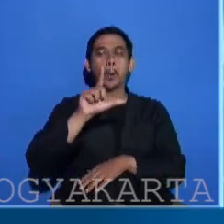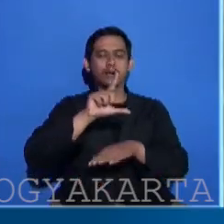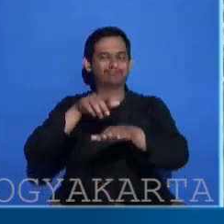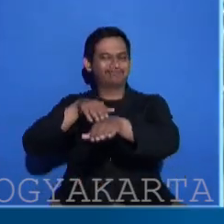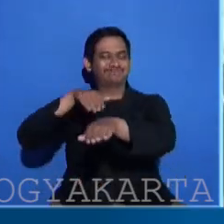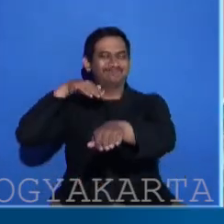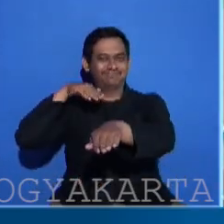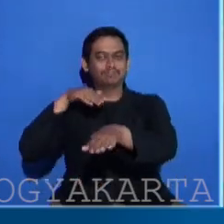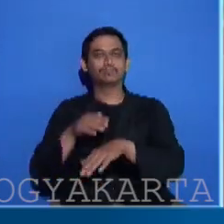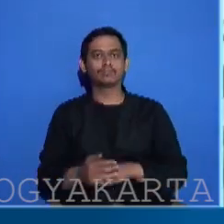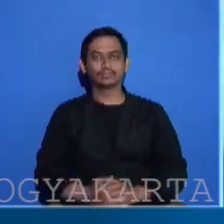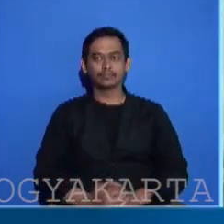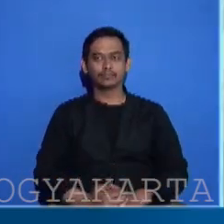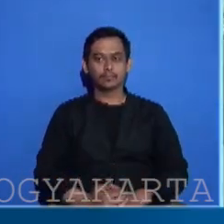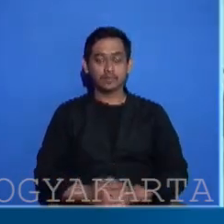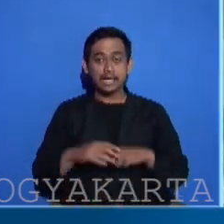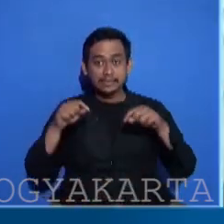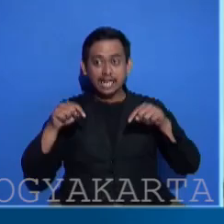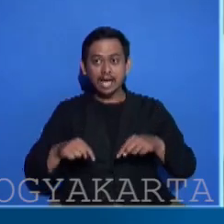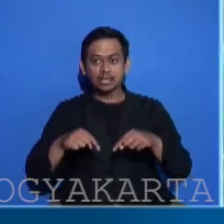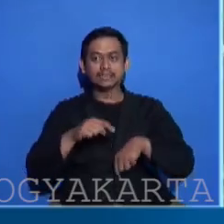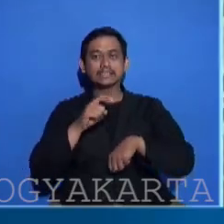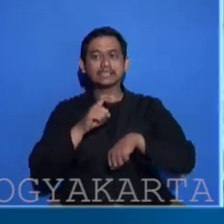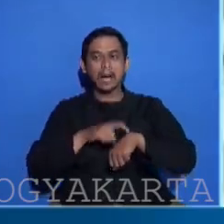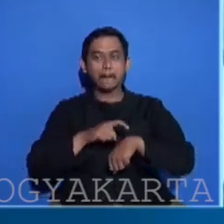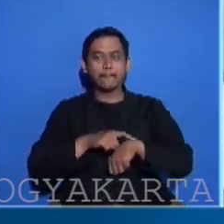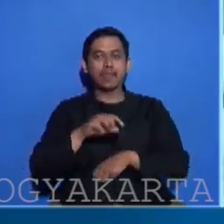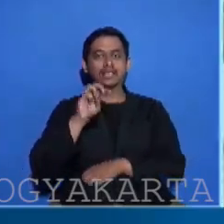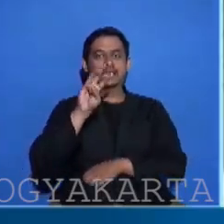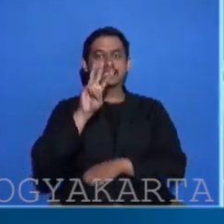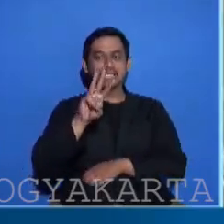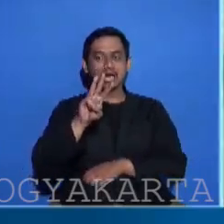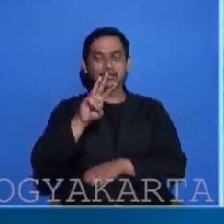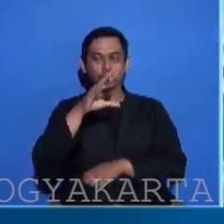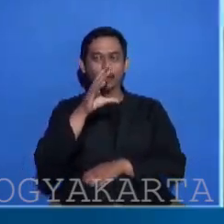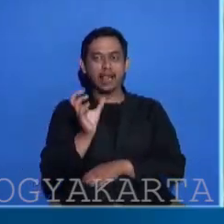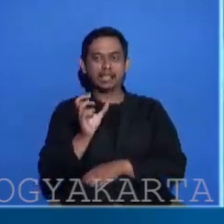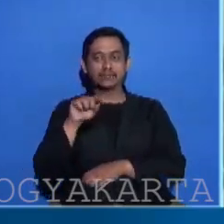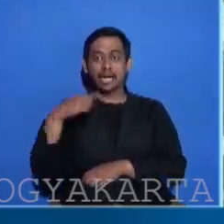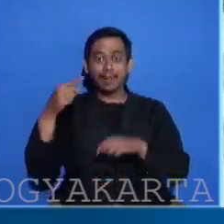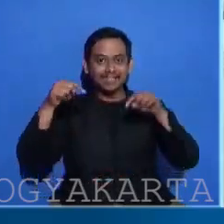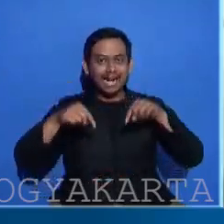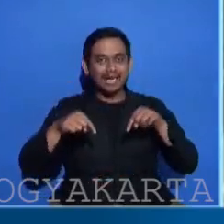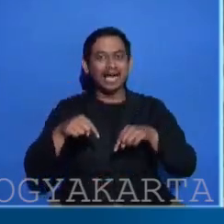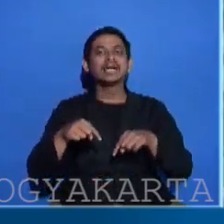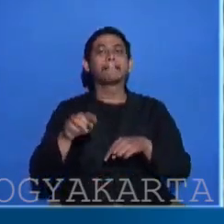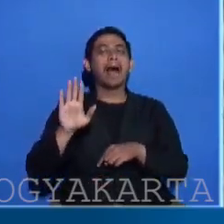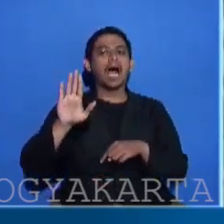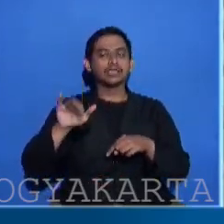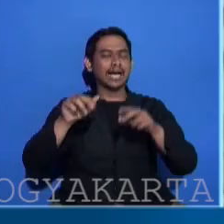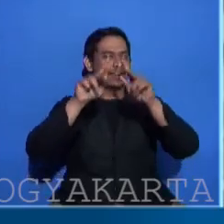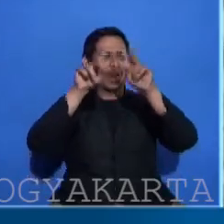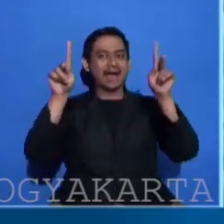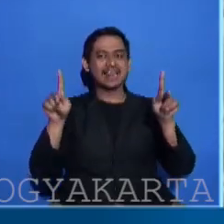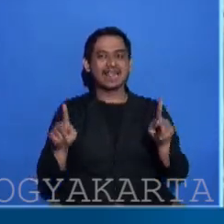untuk saat ini pemirsa pada pukul 15.00 sampai saat ini kami melaporkan dari arah Klaten ke Solo maupun